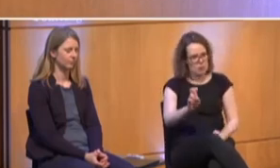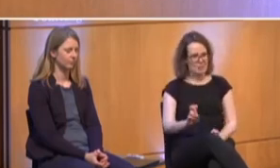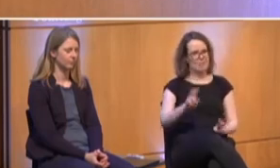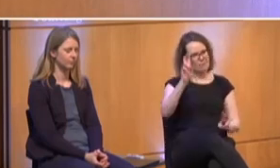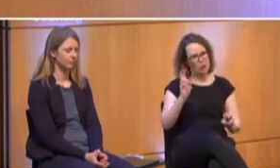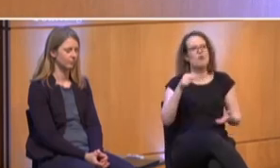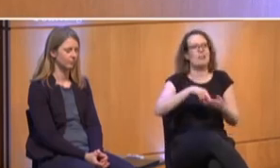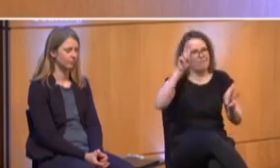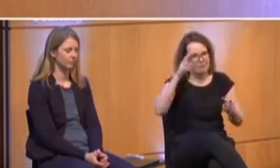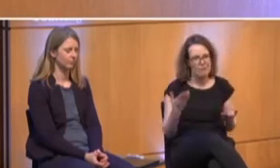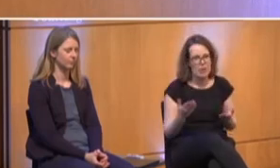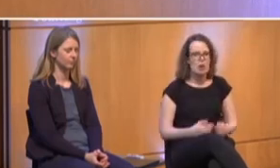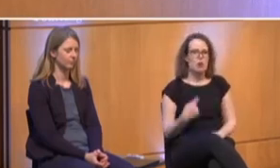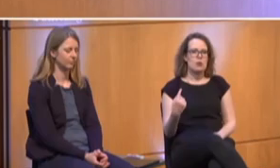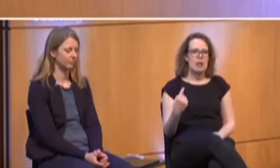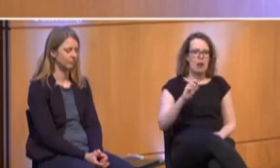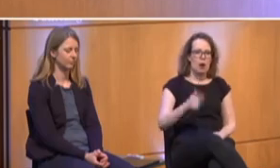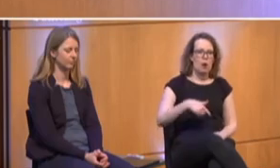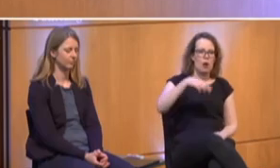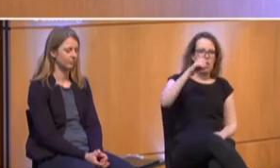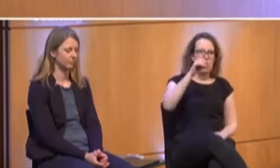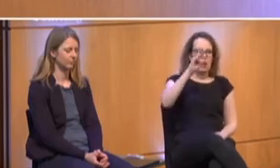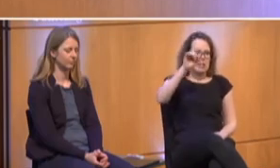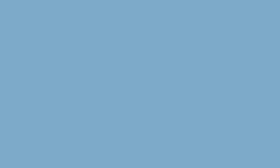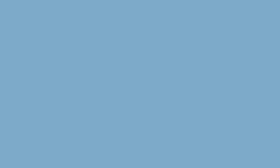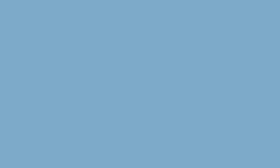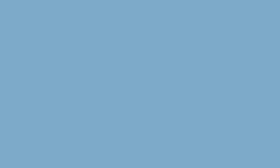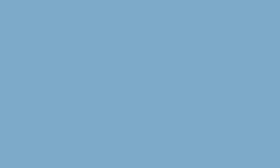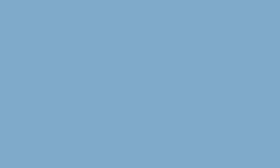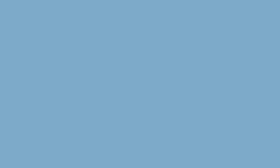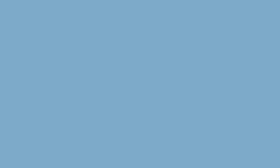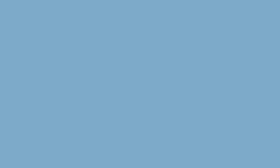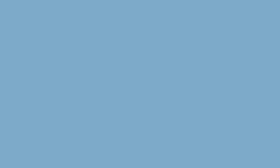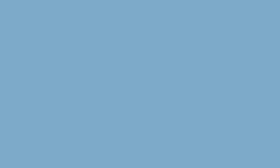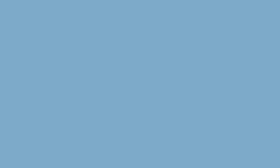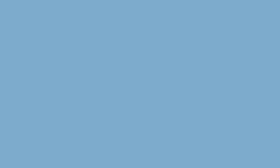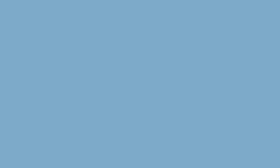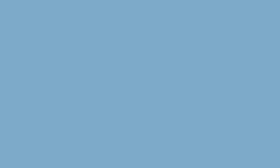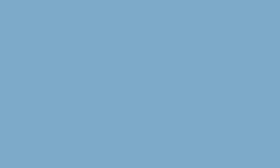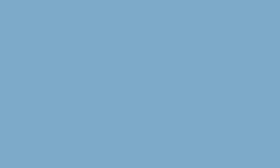Double heißt da als Firmenname und meiner heißt Hartmut. Hartmut.